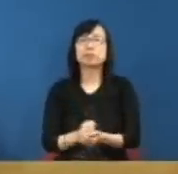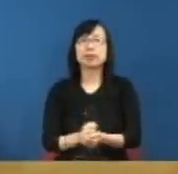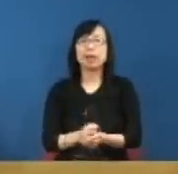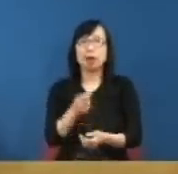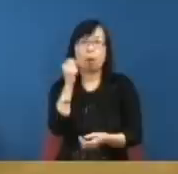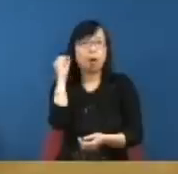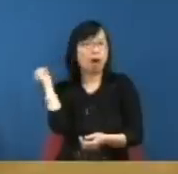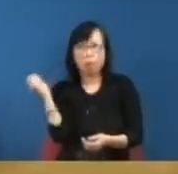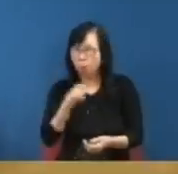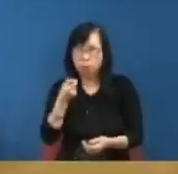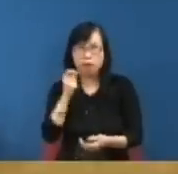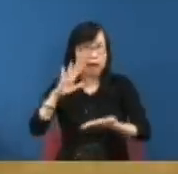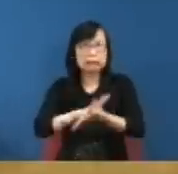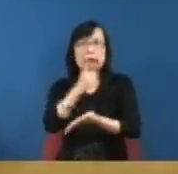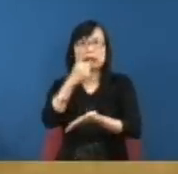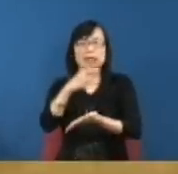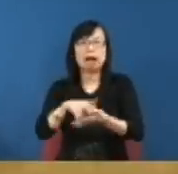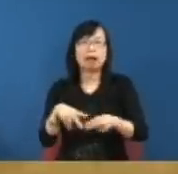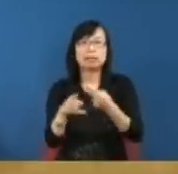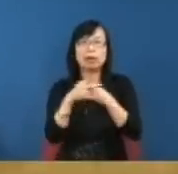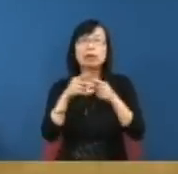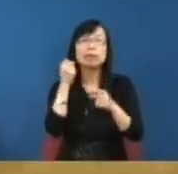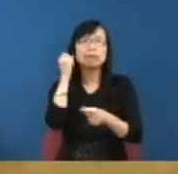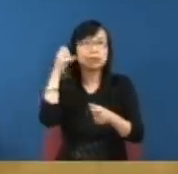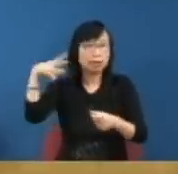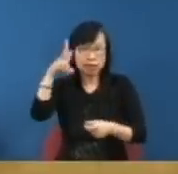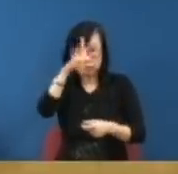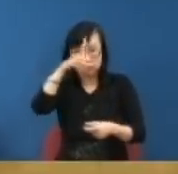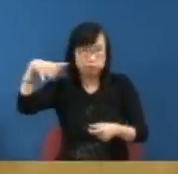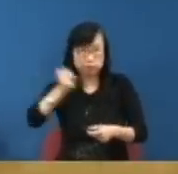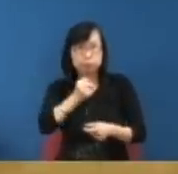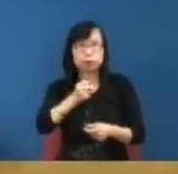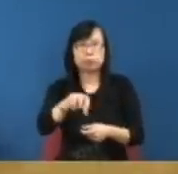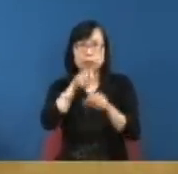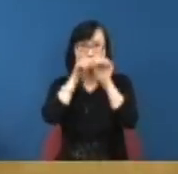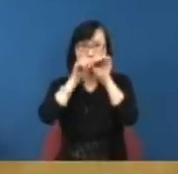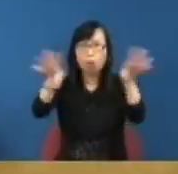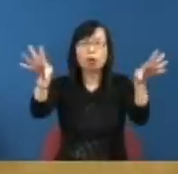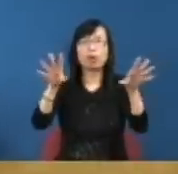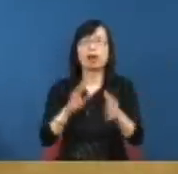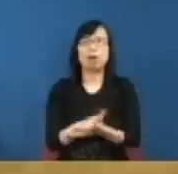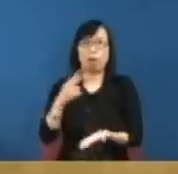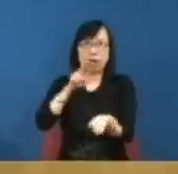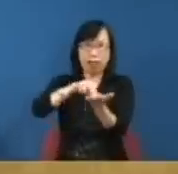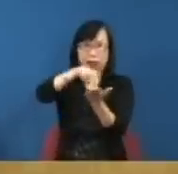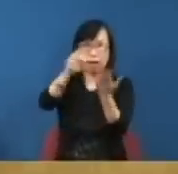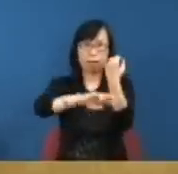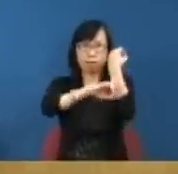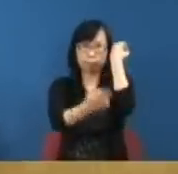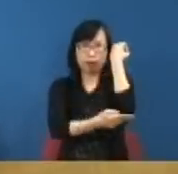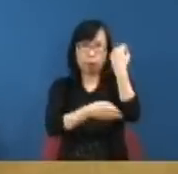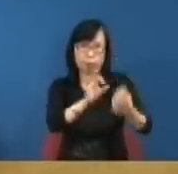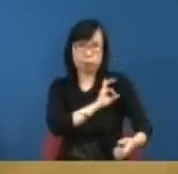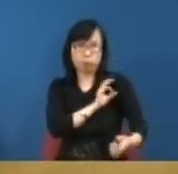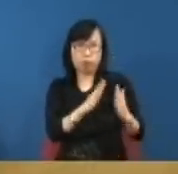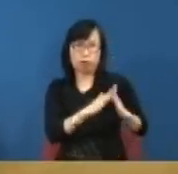眨下眼又一年，又係呢個特首施政報告啦。係嘛？即係我喺立法會行出嚟，我因為而家搬咗去立